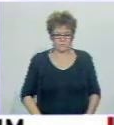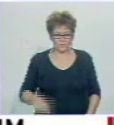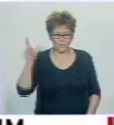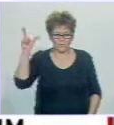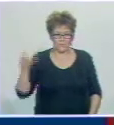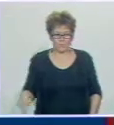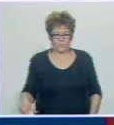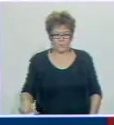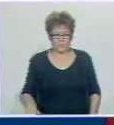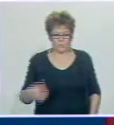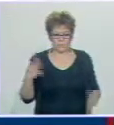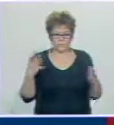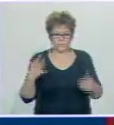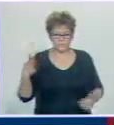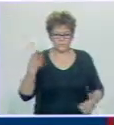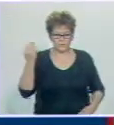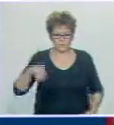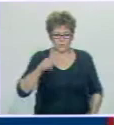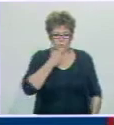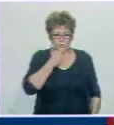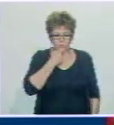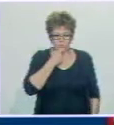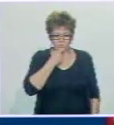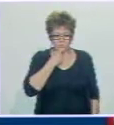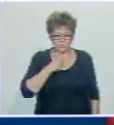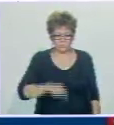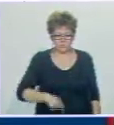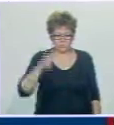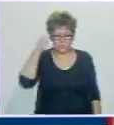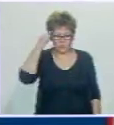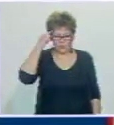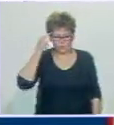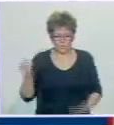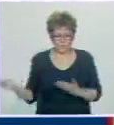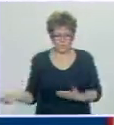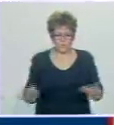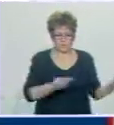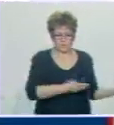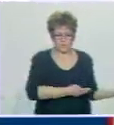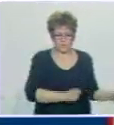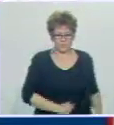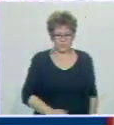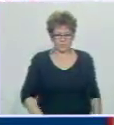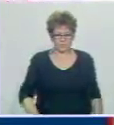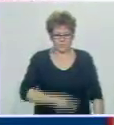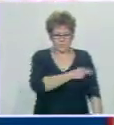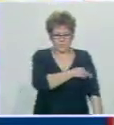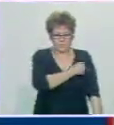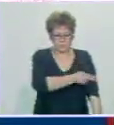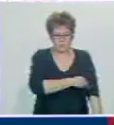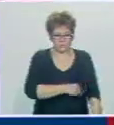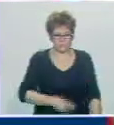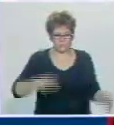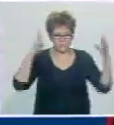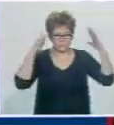în vârstă de 59 de ani, conștient, a fost transportat de SAJ la spital. Din